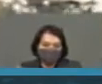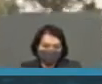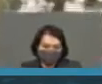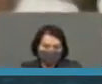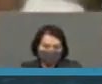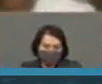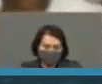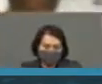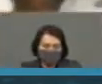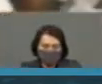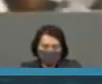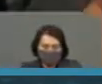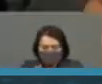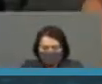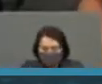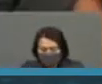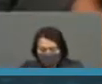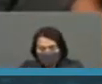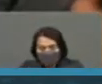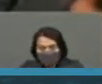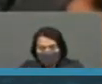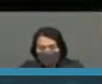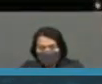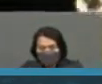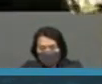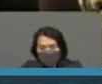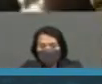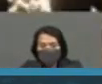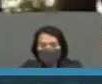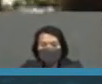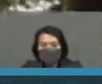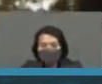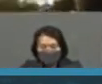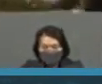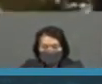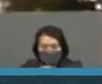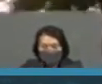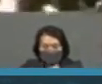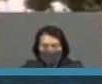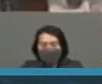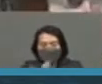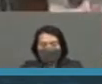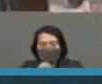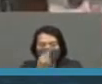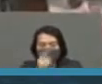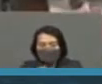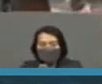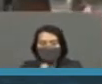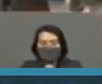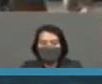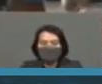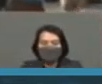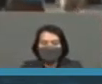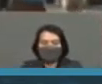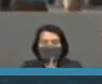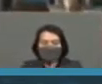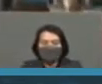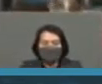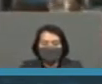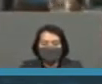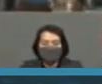ายเงินเยียวยาเงินชดเชยให้นะคะ ส่วนโครงการชดเชยดอกเบี้ยให้แก่ผู้ประกอบกิจการยางหรือยางแห้งว